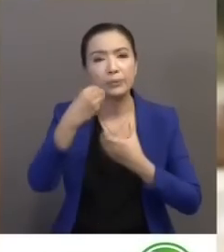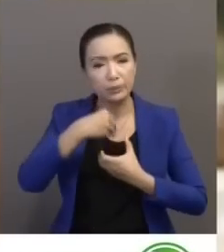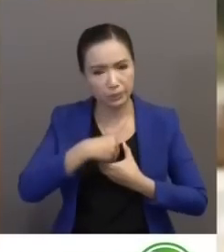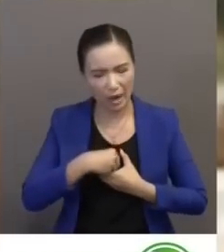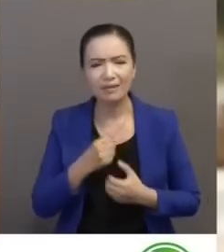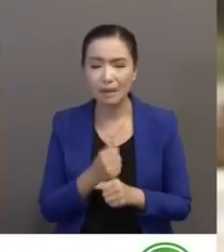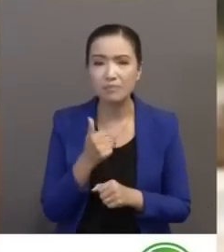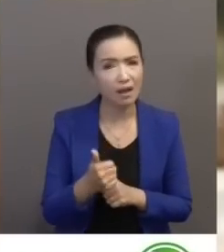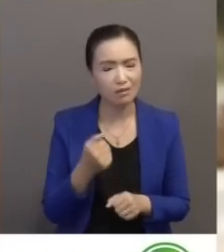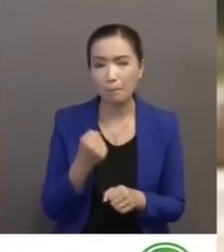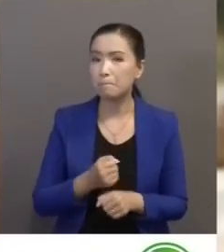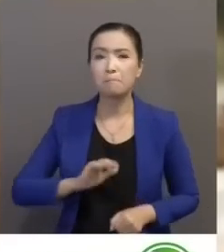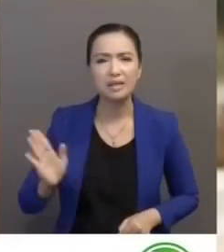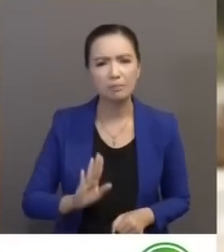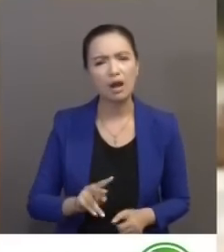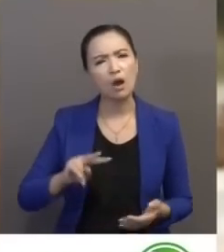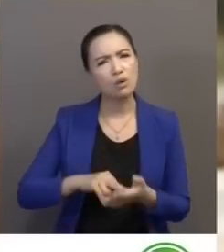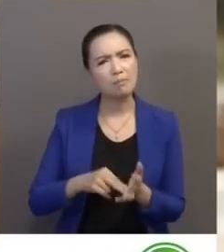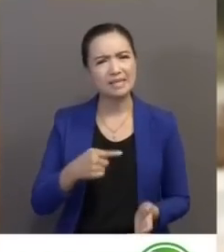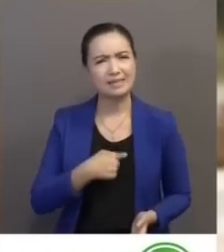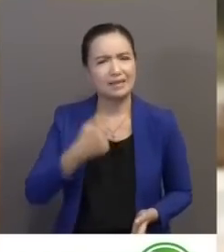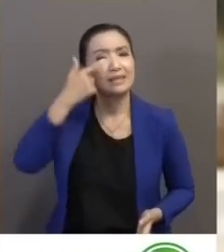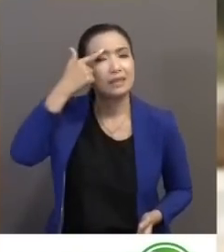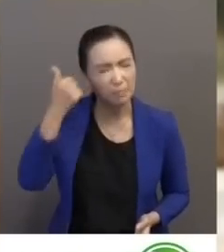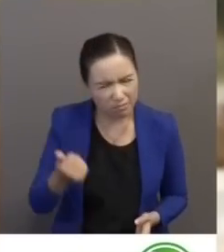ทำเนี่ยมันเป็นคนใจจืดใจดำทำไม